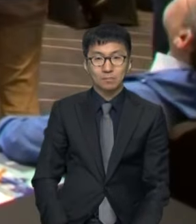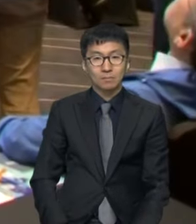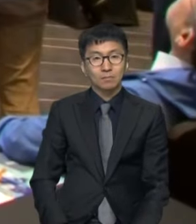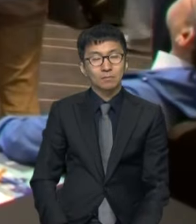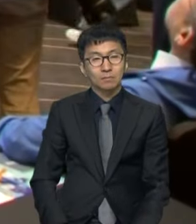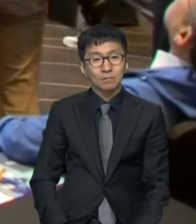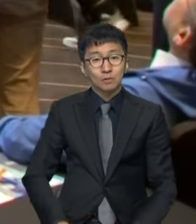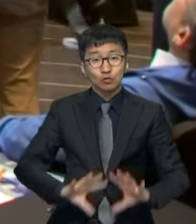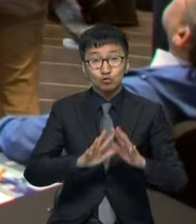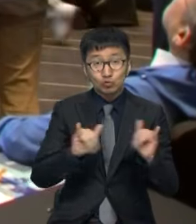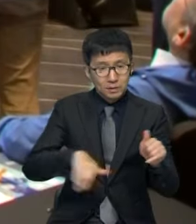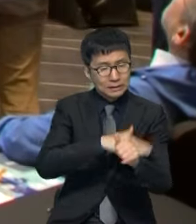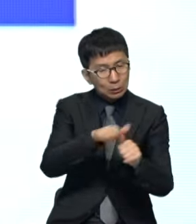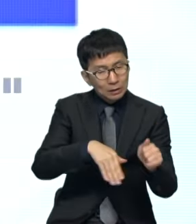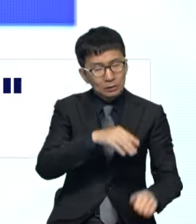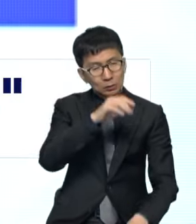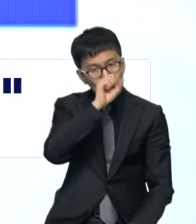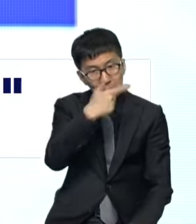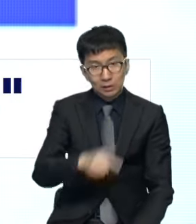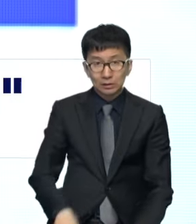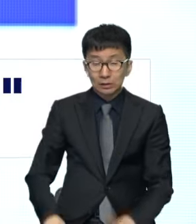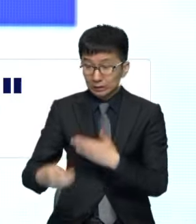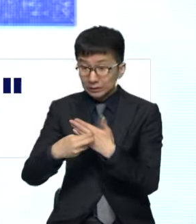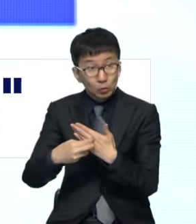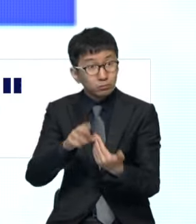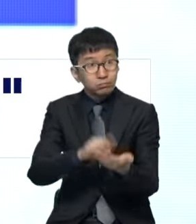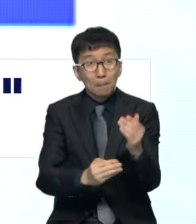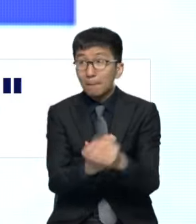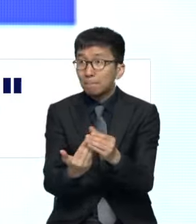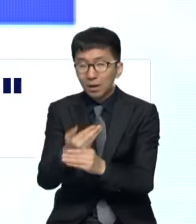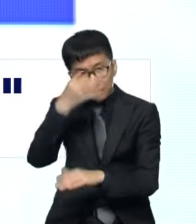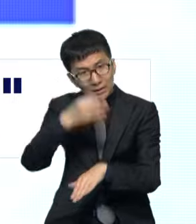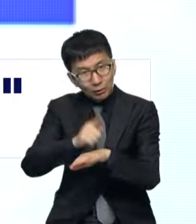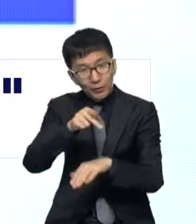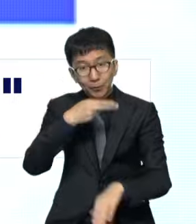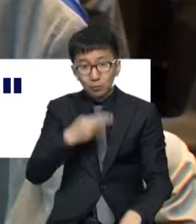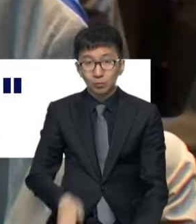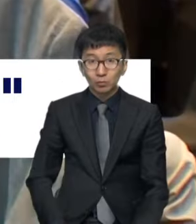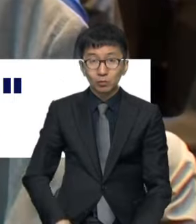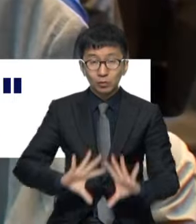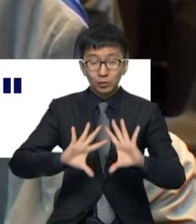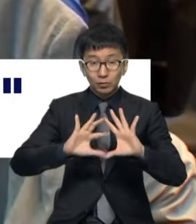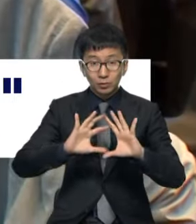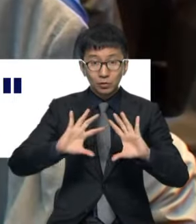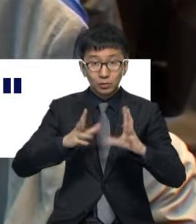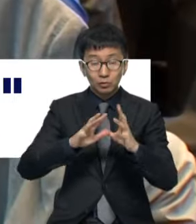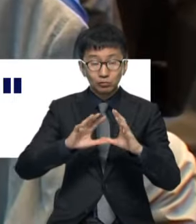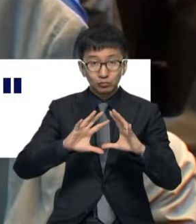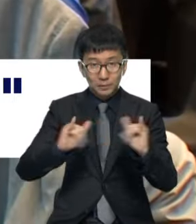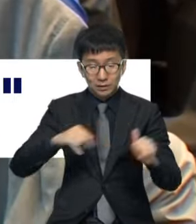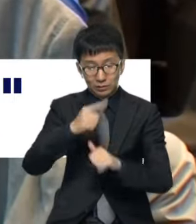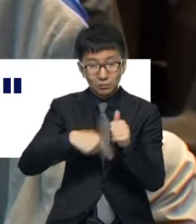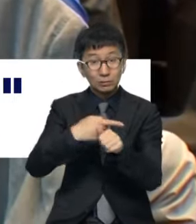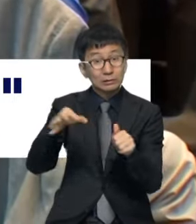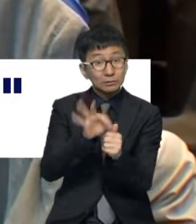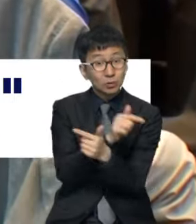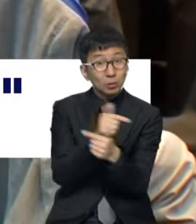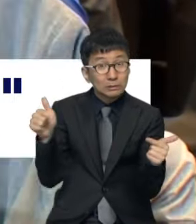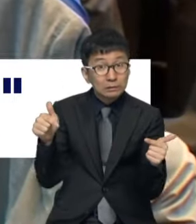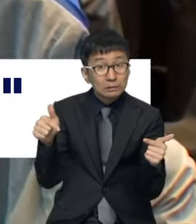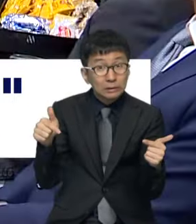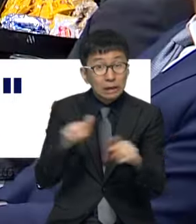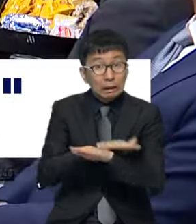심각해지는 민생과 의료 대란은 사과가 없었고 연금 개혁은 소득 보장 강화 방안을 찾을 수 없었다고 지적했습니다.